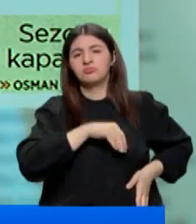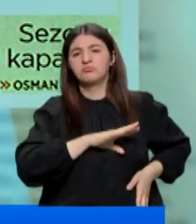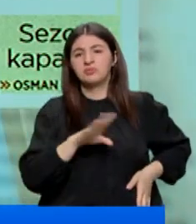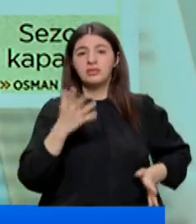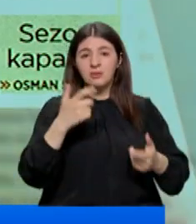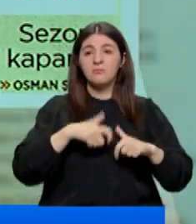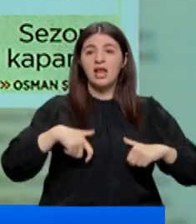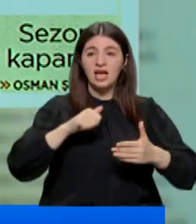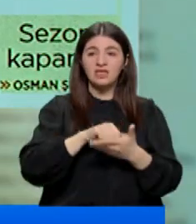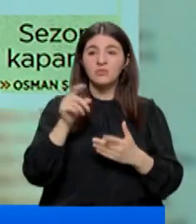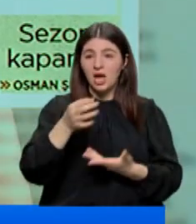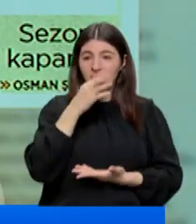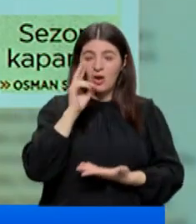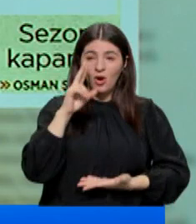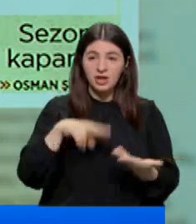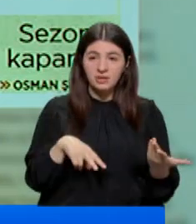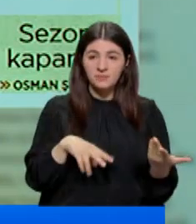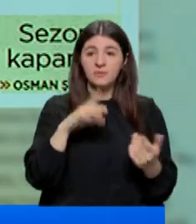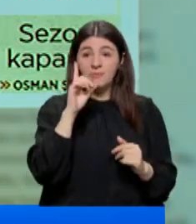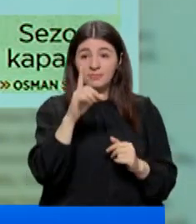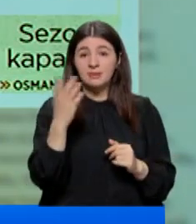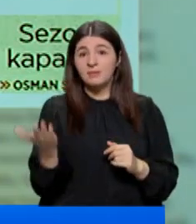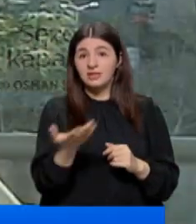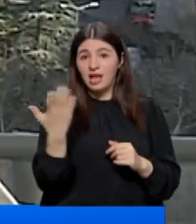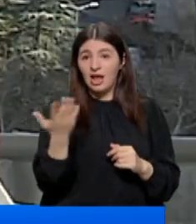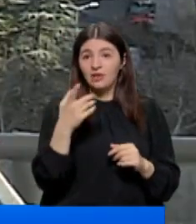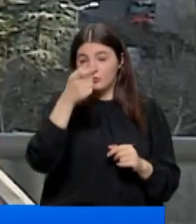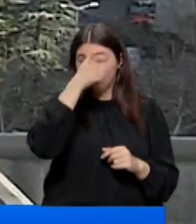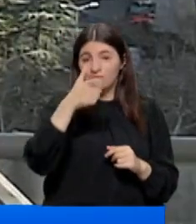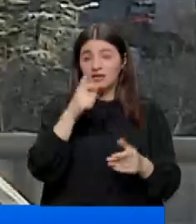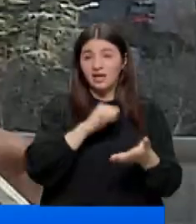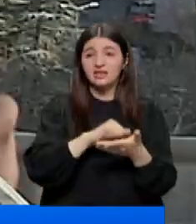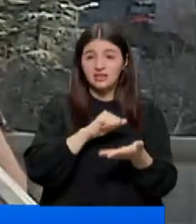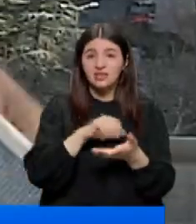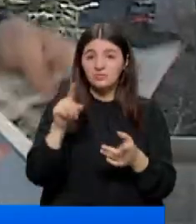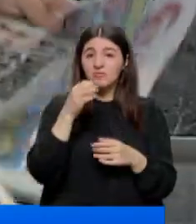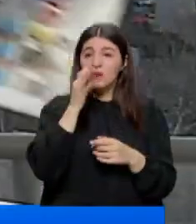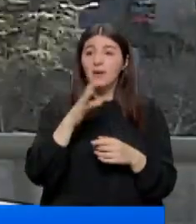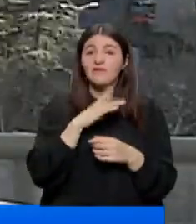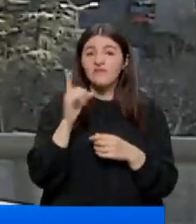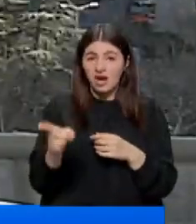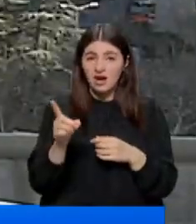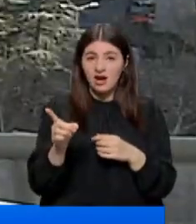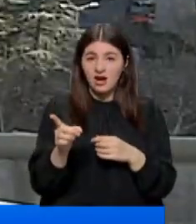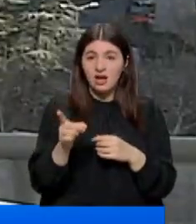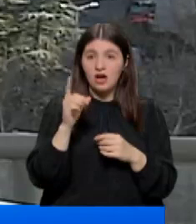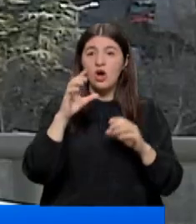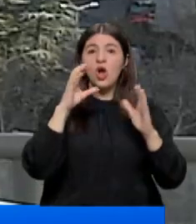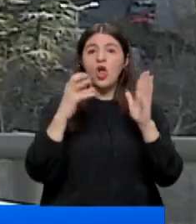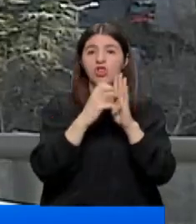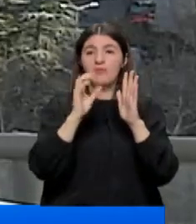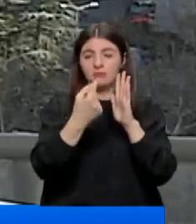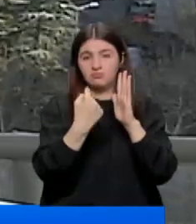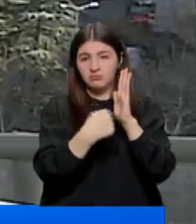Şimdi Milliyet Gazetesi'nden bu haberi okuyayım. Bir de mesela Türkiye Gazetesi'nde de bu haber var. Logonun hemen